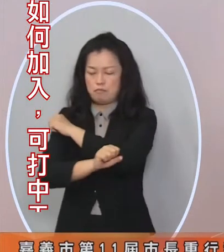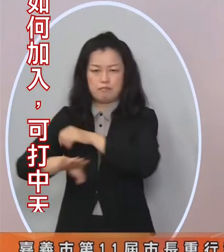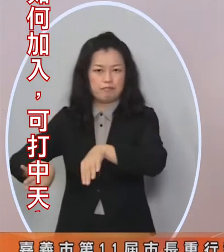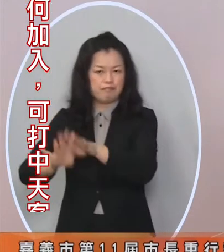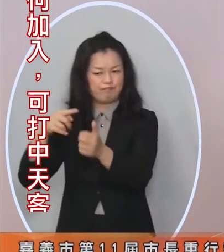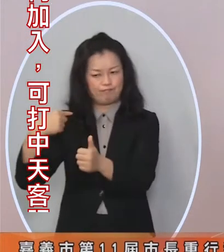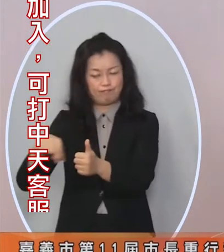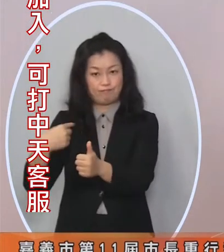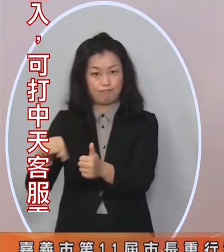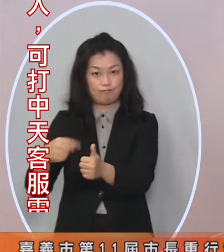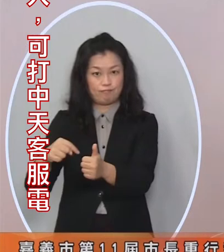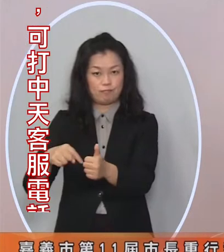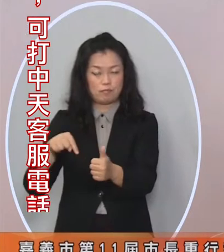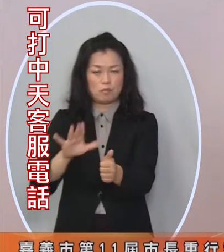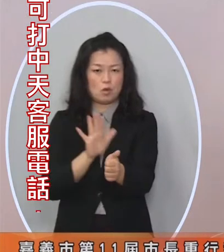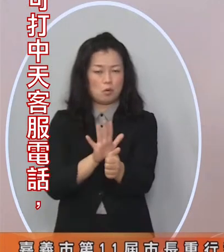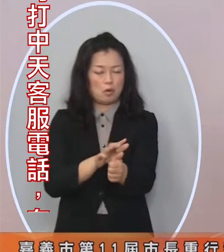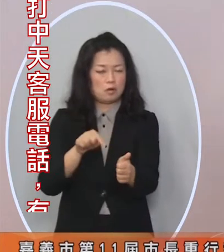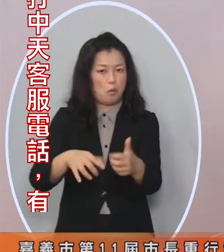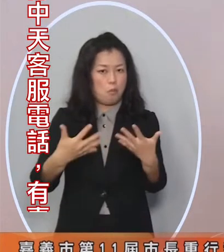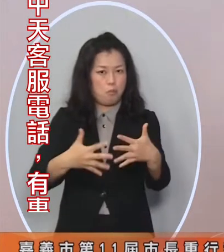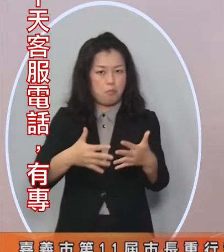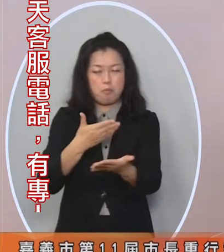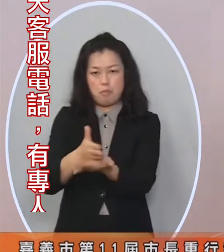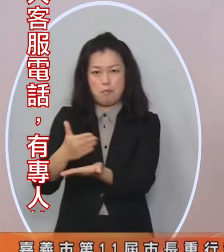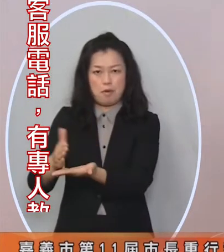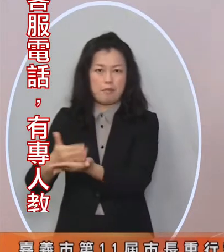物太多的问题。